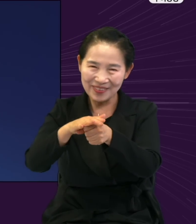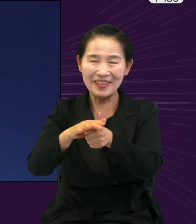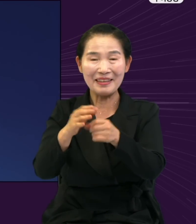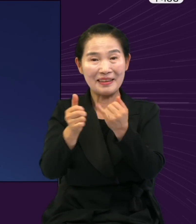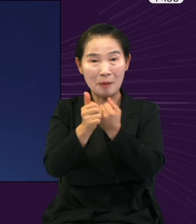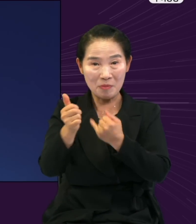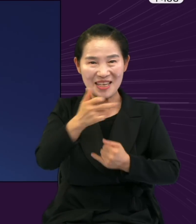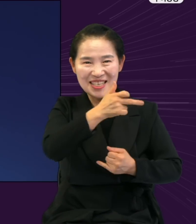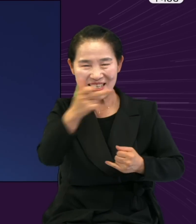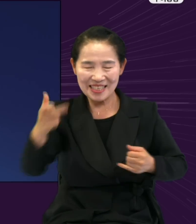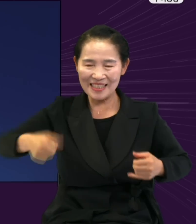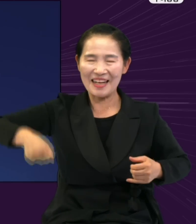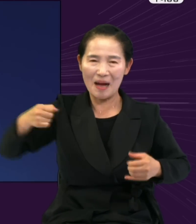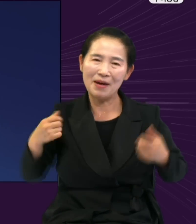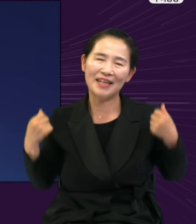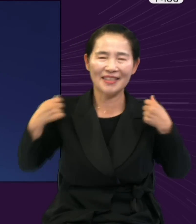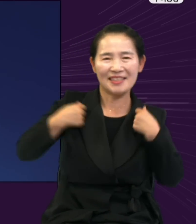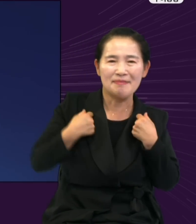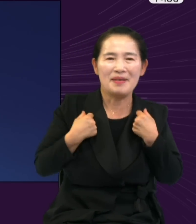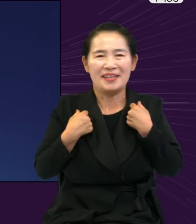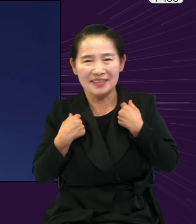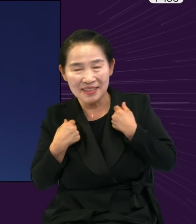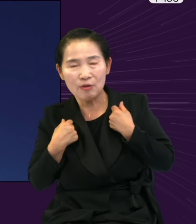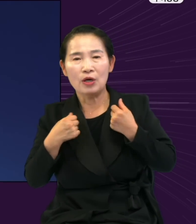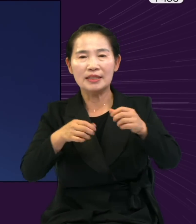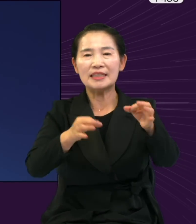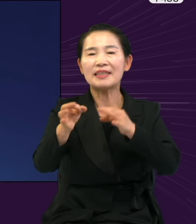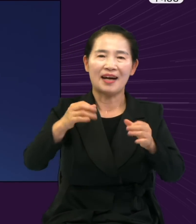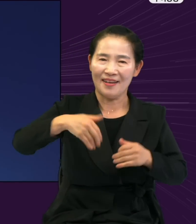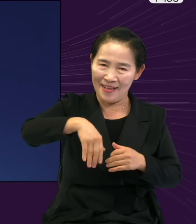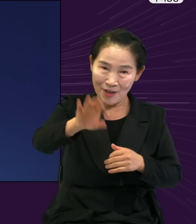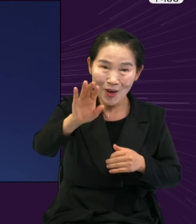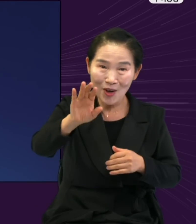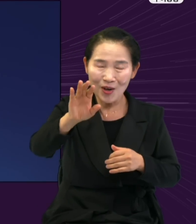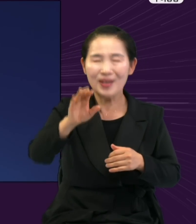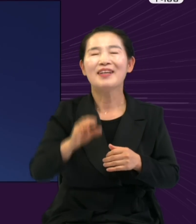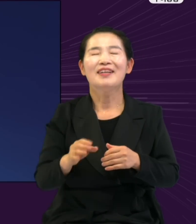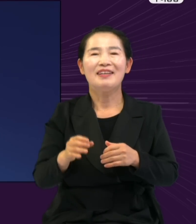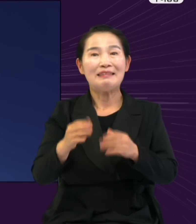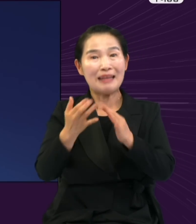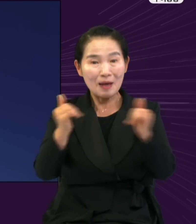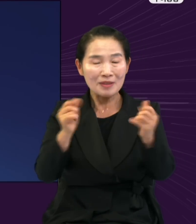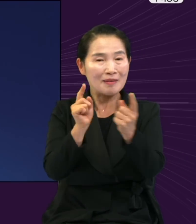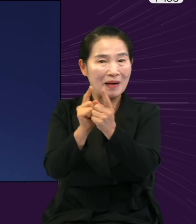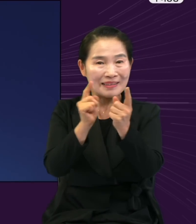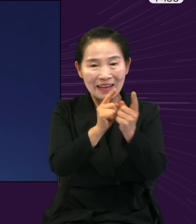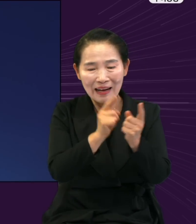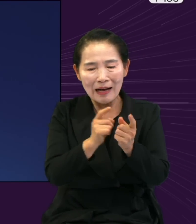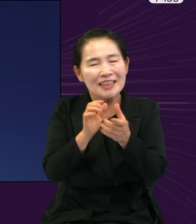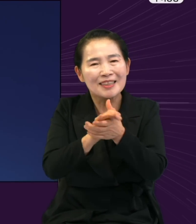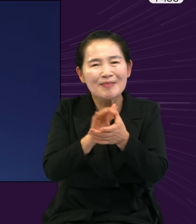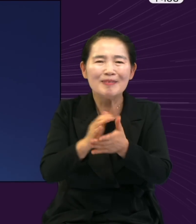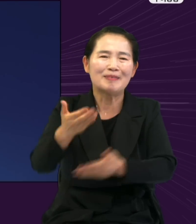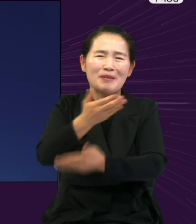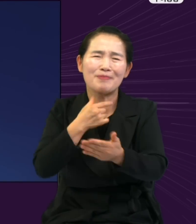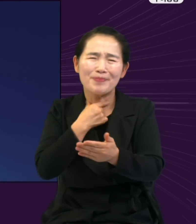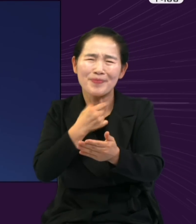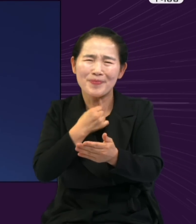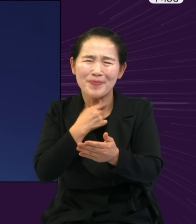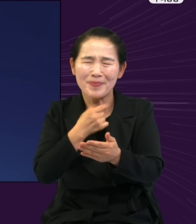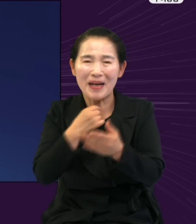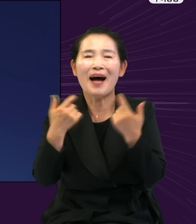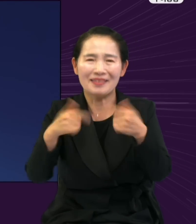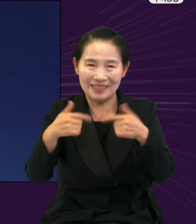가방이거든요. 가방을 짊어지고 시장을 다니며 그들과 친구가 되고 싶어 했습니다.